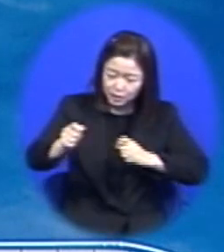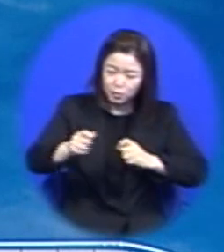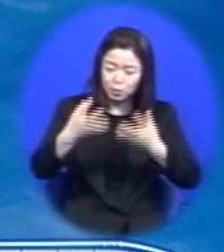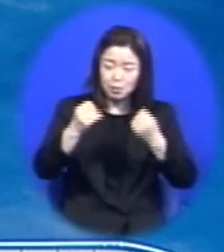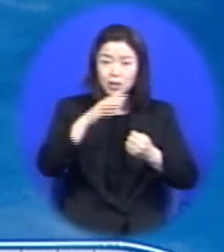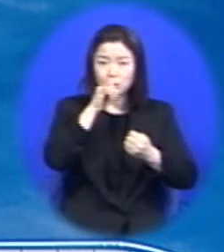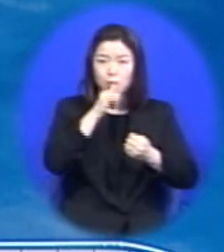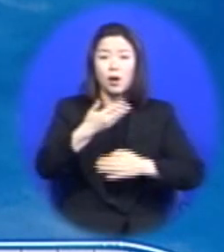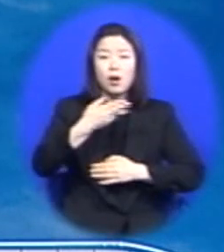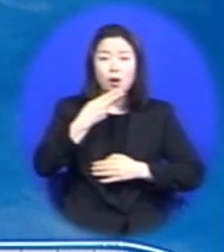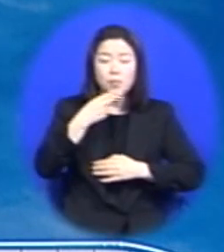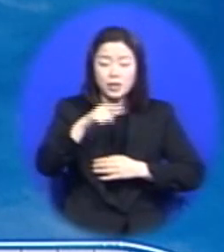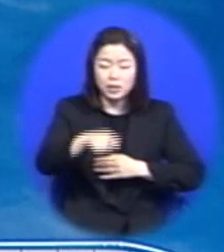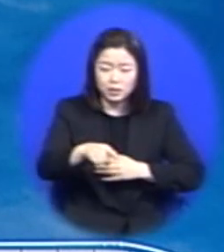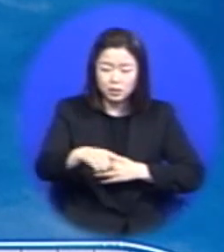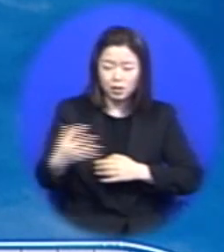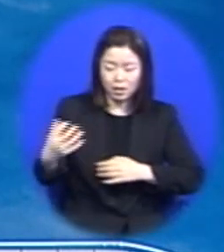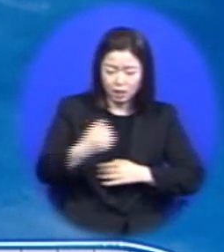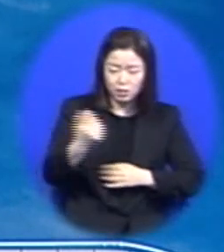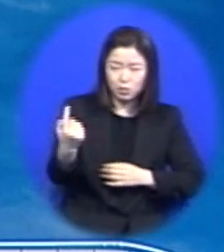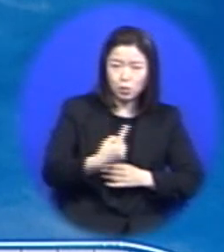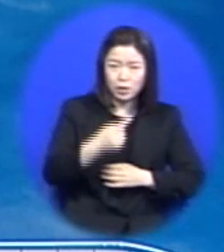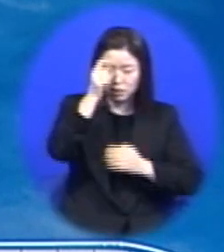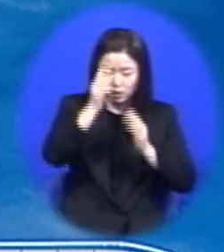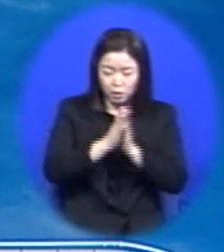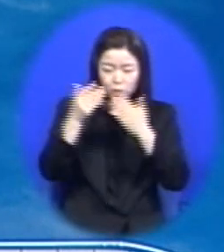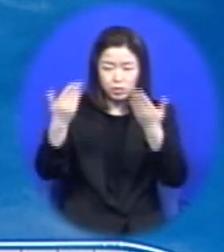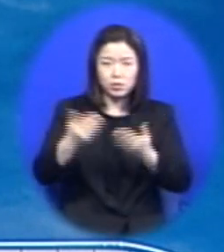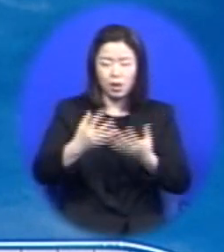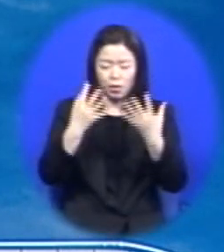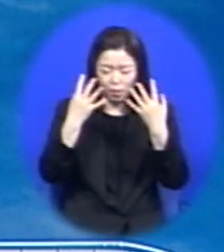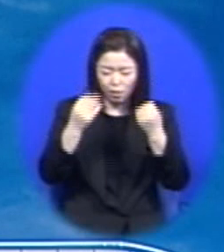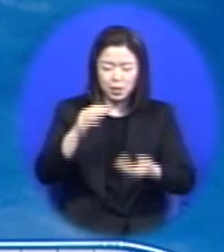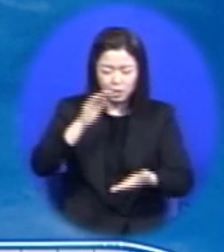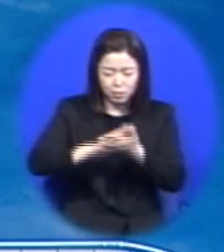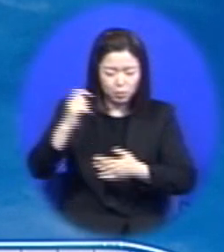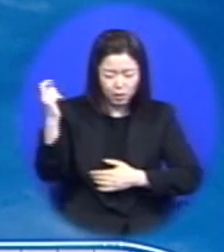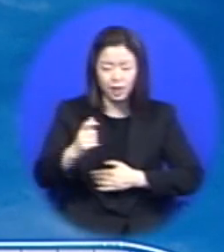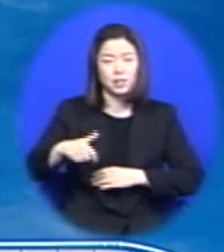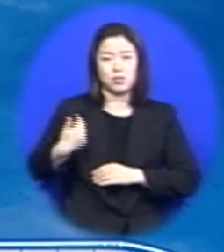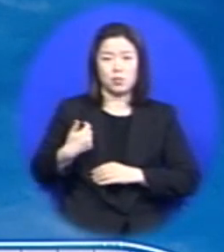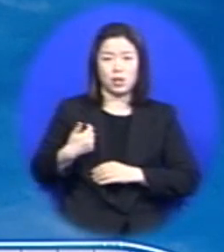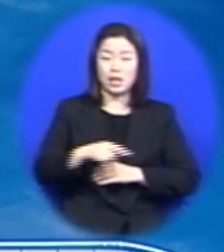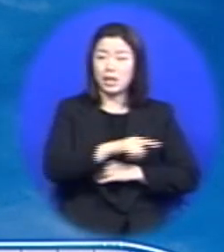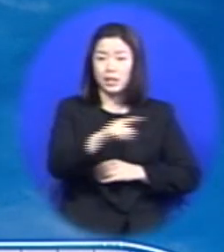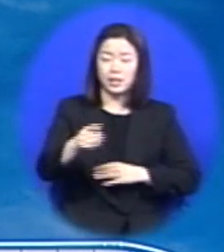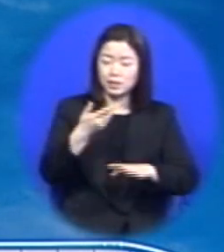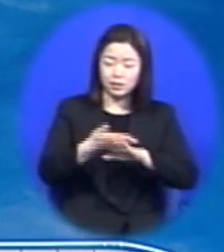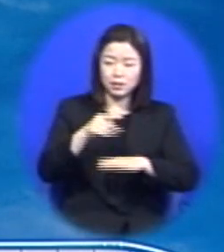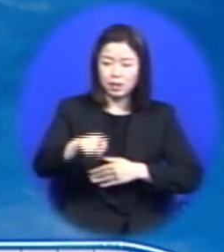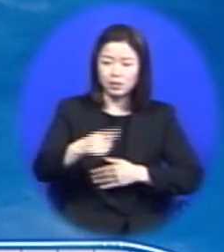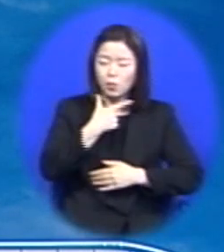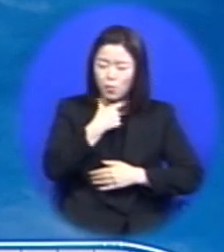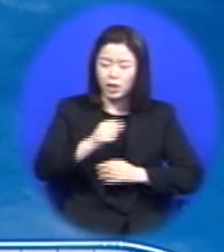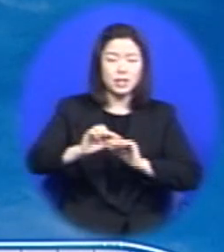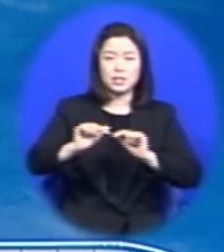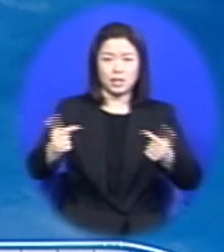들고 나와서 기도하는데 그 기도가 얼마나 강력한지 몰라요. 이들은 어떤 다른 것을 구하지